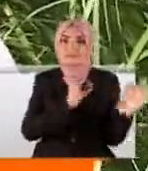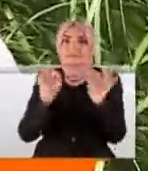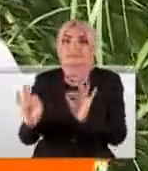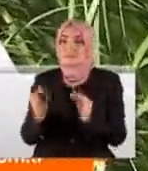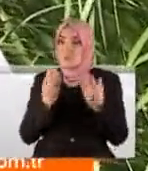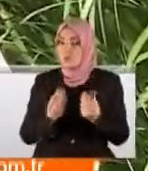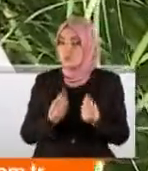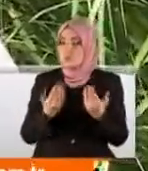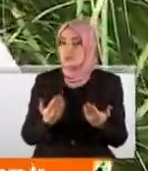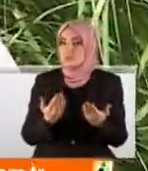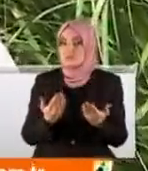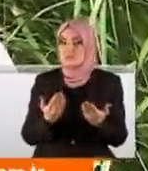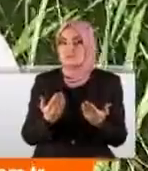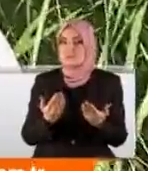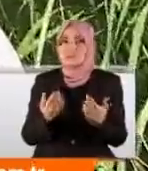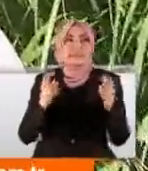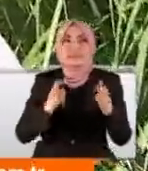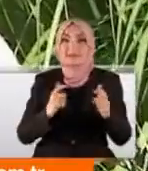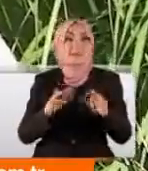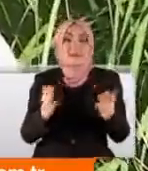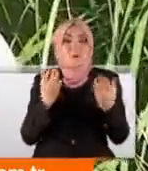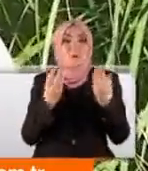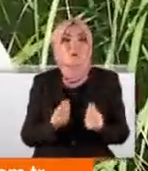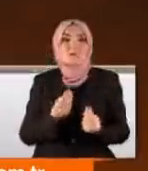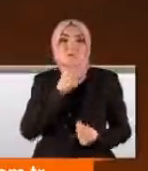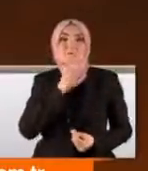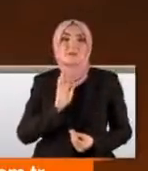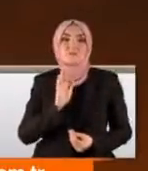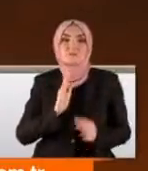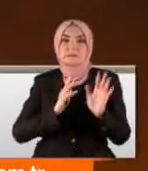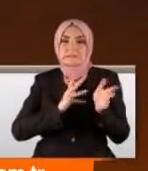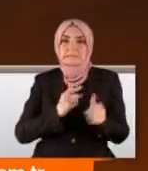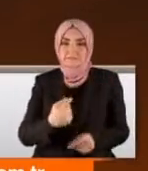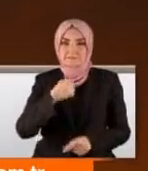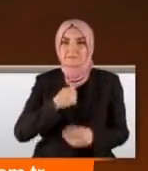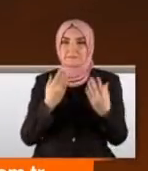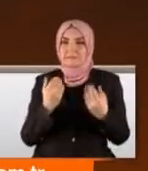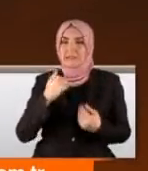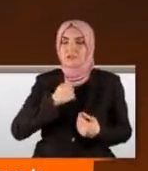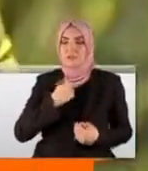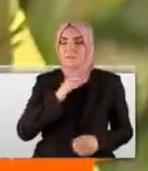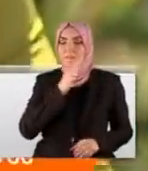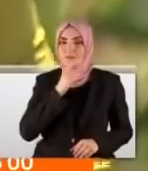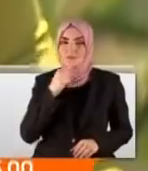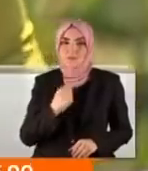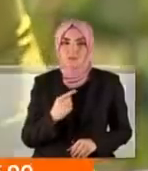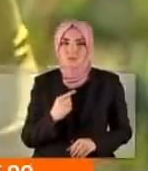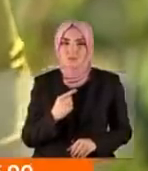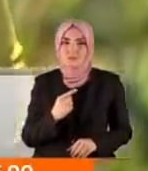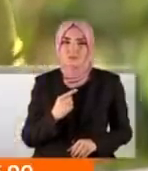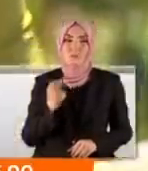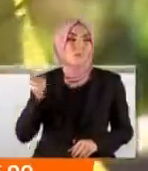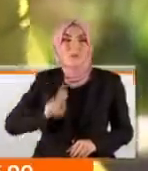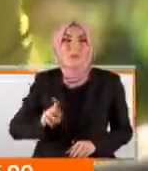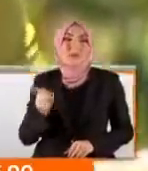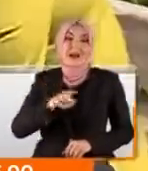hani. Çünkü nerede ne olacağı belli. Sıra bana da gelecek biliyorum. Öldürülen Ozan Tekcan'ın annesine göre ise tüm olayların